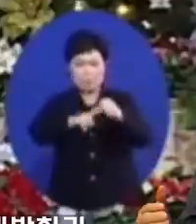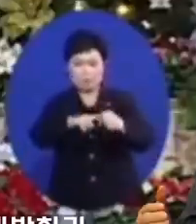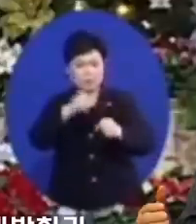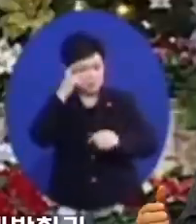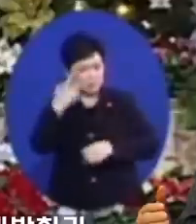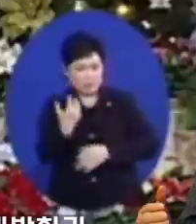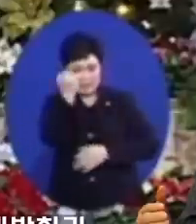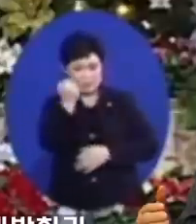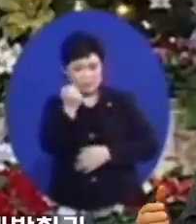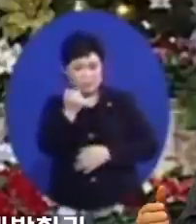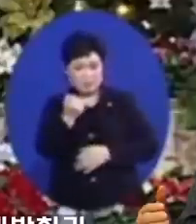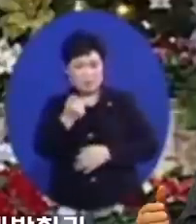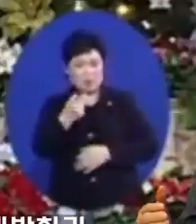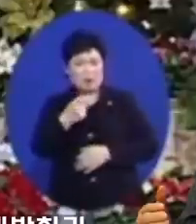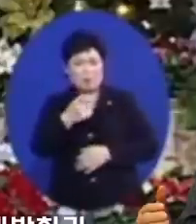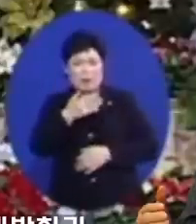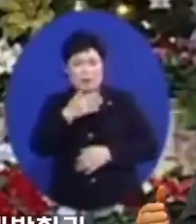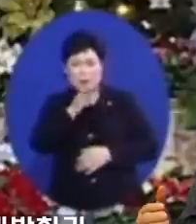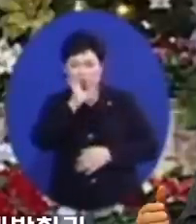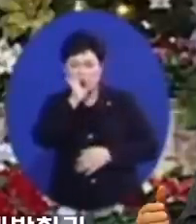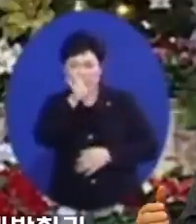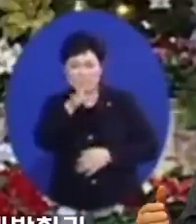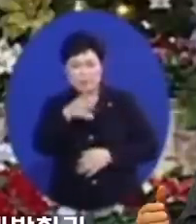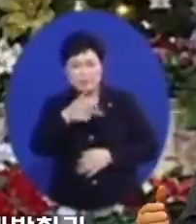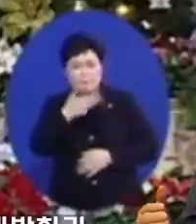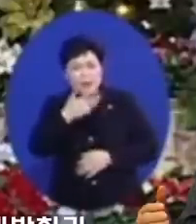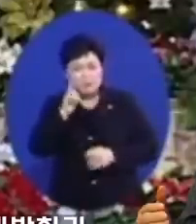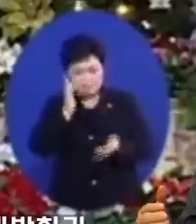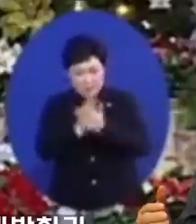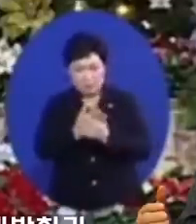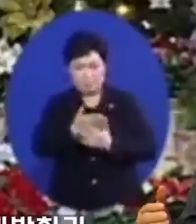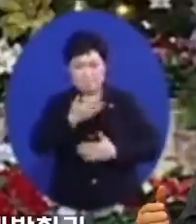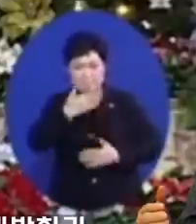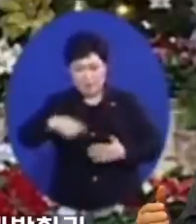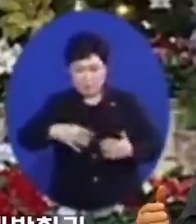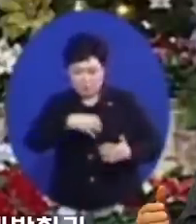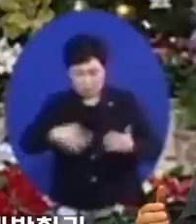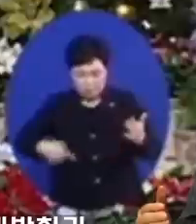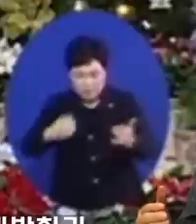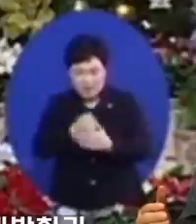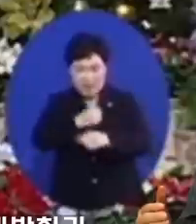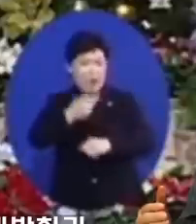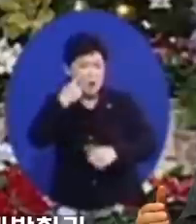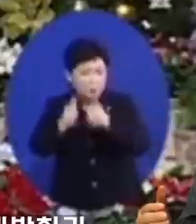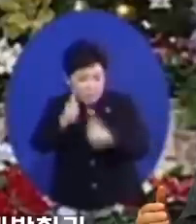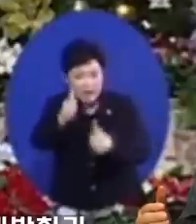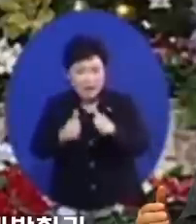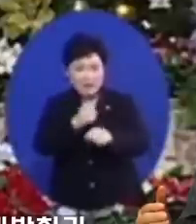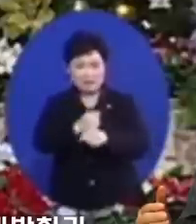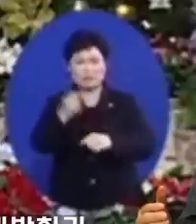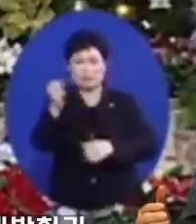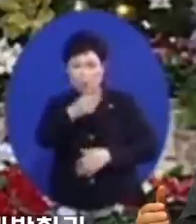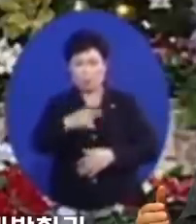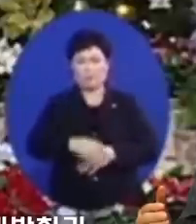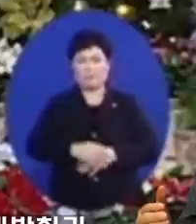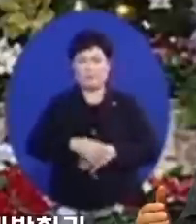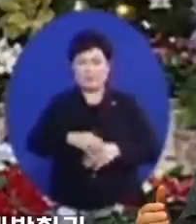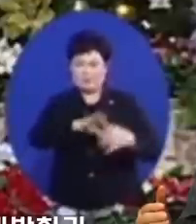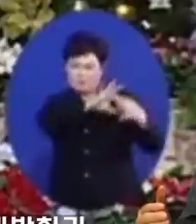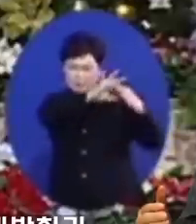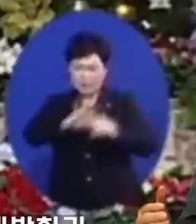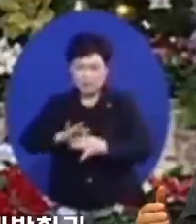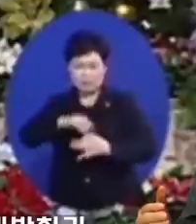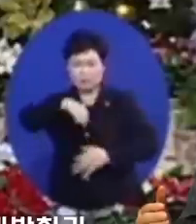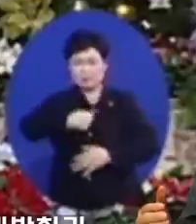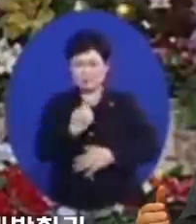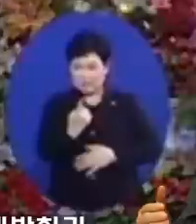가지고 할 수 없다고 말하지 말고 모험심을 가지고 할 수 있다 하면 된다 해보자, 그렇게 하고 끝없이